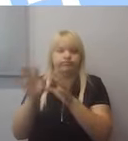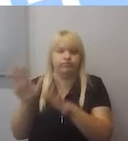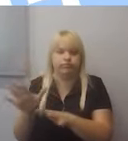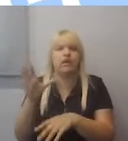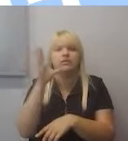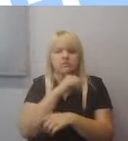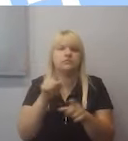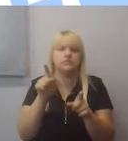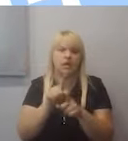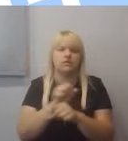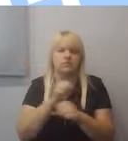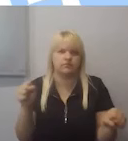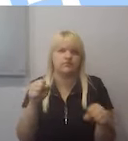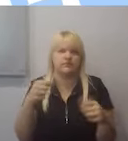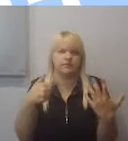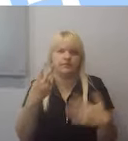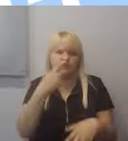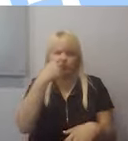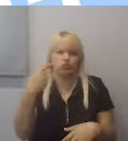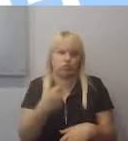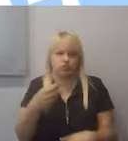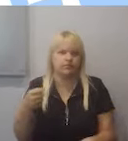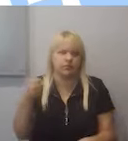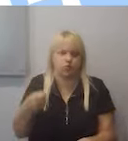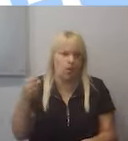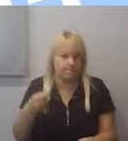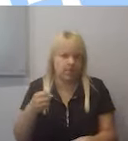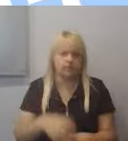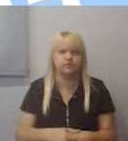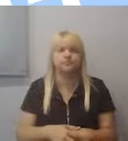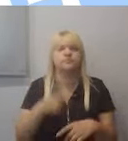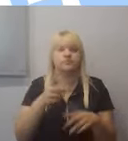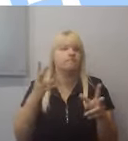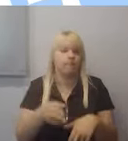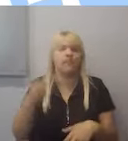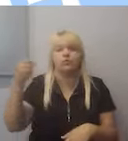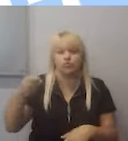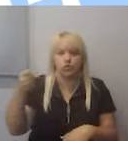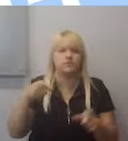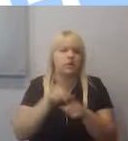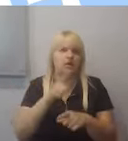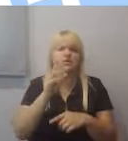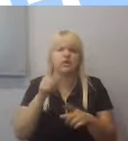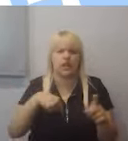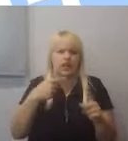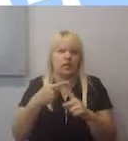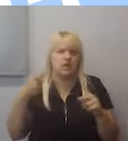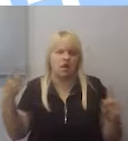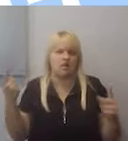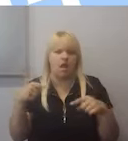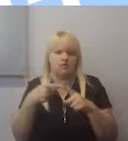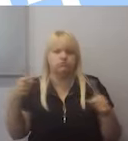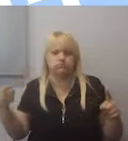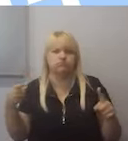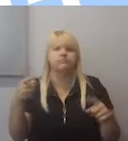gadījumu soma evakuācijas ārkārtas gadījumu soma jau būs paredzēta ilgstošākam laika periodam somā liekam iekšā to